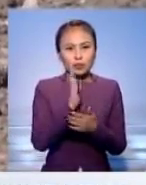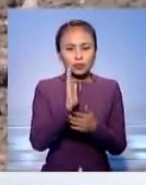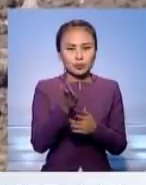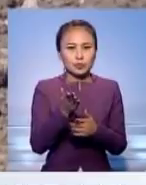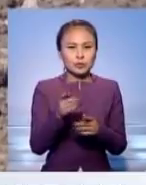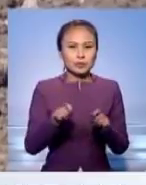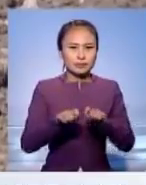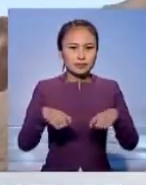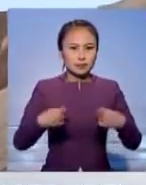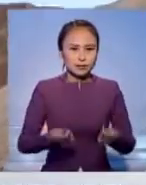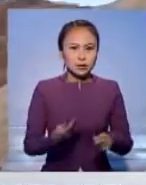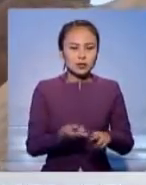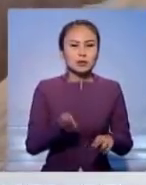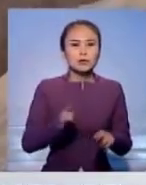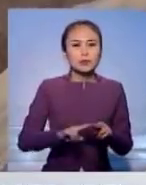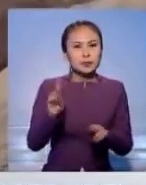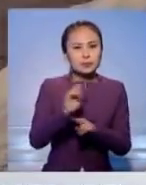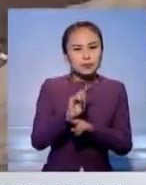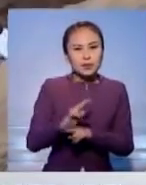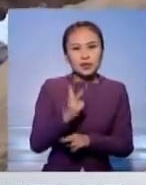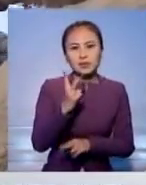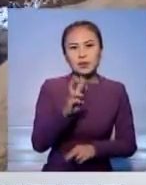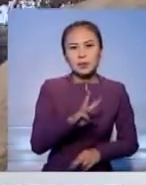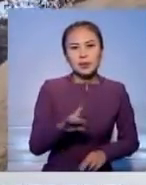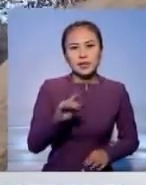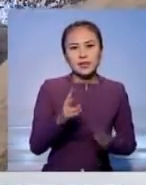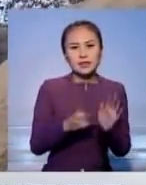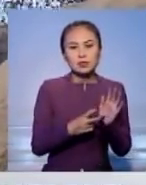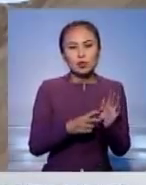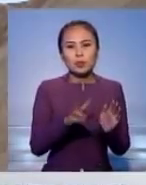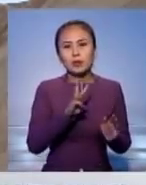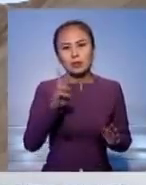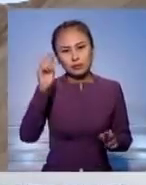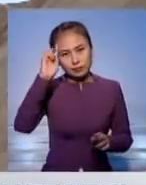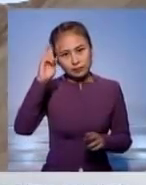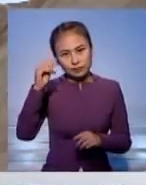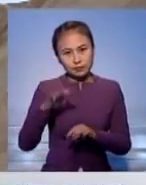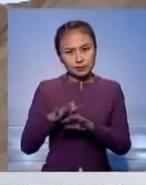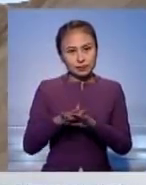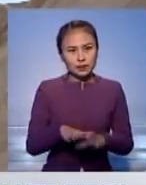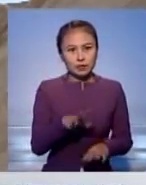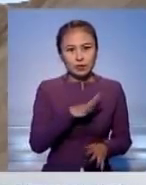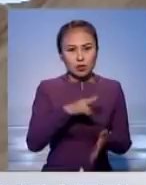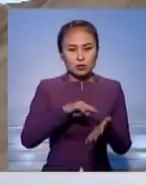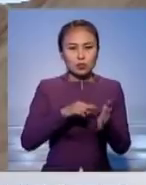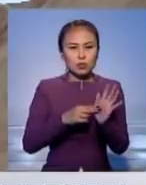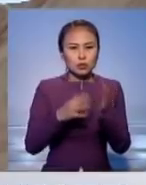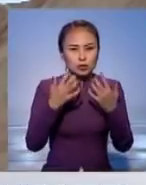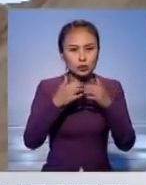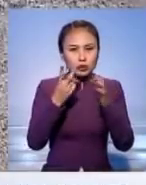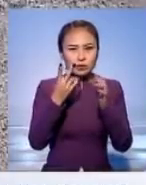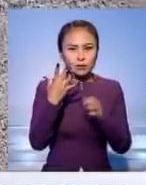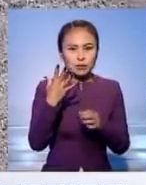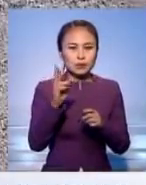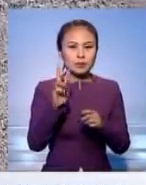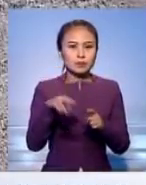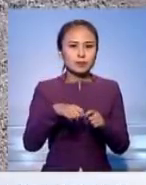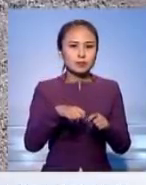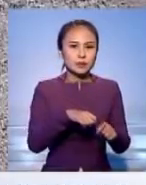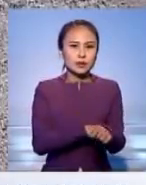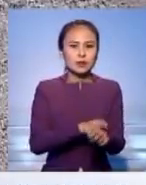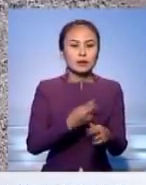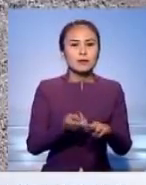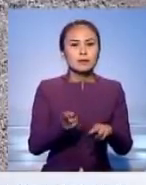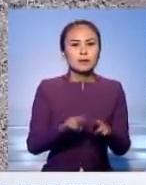игілігін көреді. Тас жолды қалыпқа келтіруге ел қазынасынан 2 миллиард 700 миллион теңге қаржы бөлу қарастырылған. Жоспар бойынша биыл 25